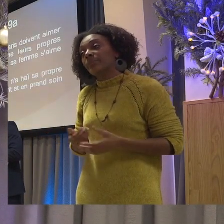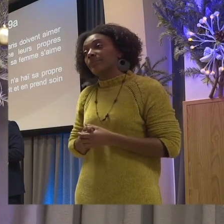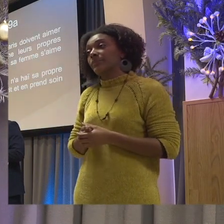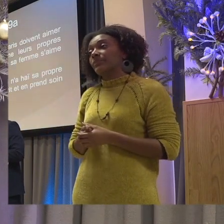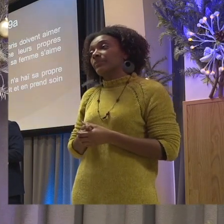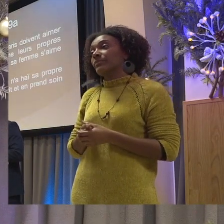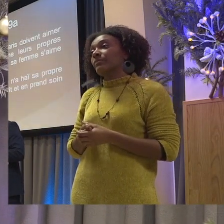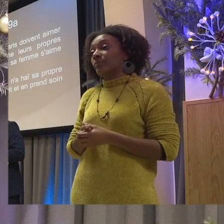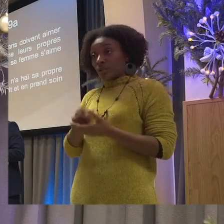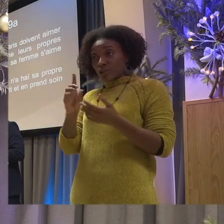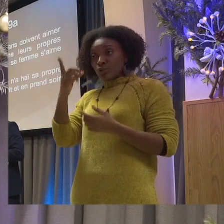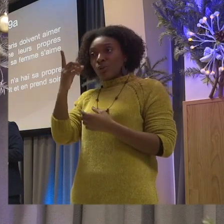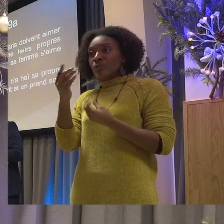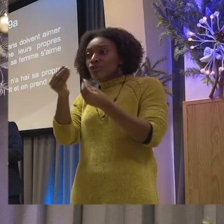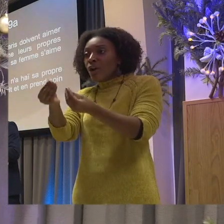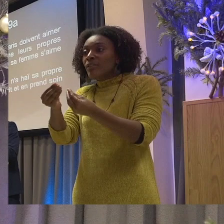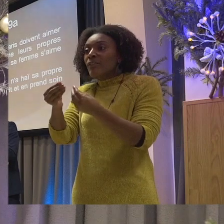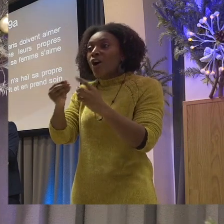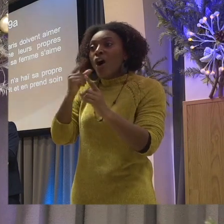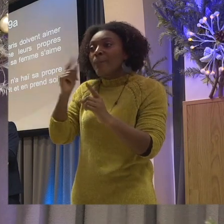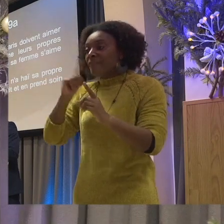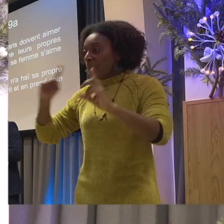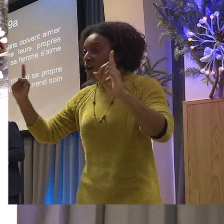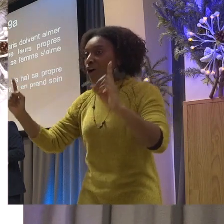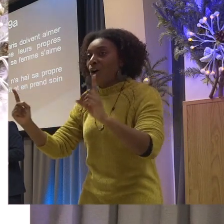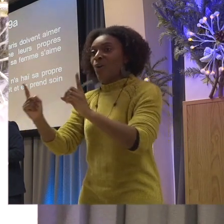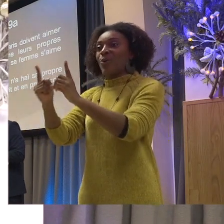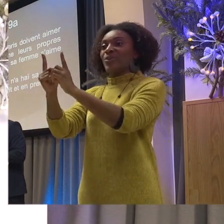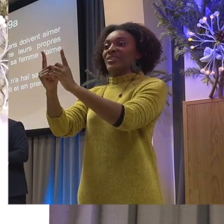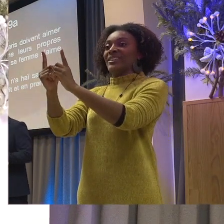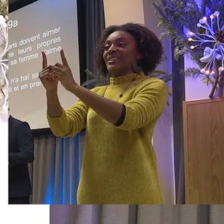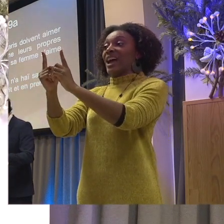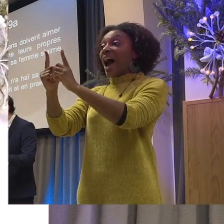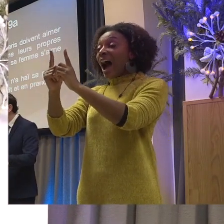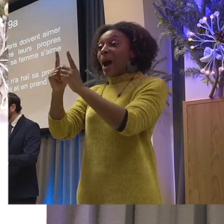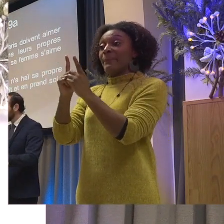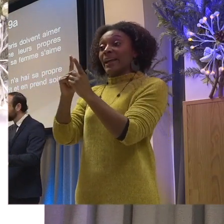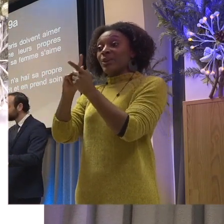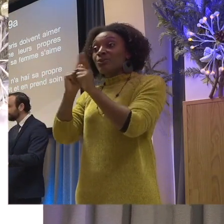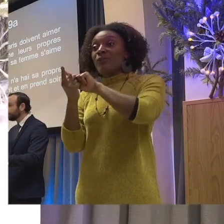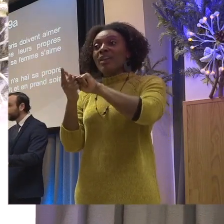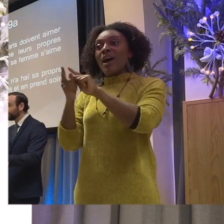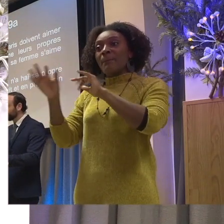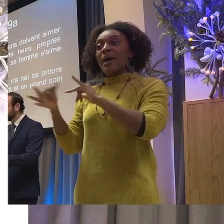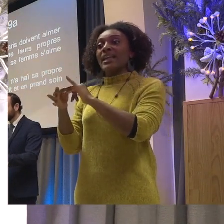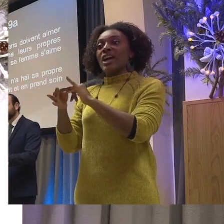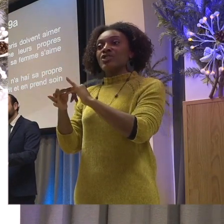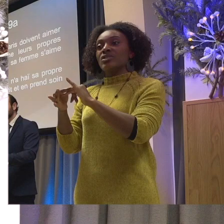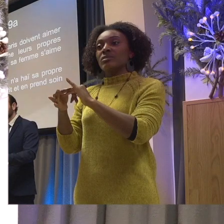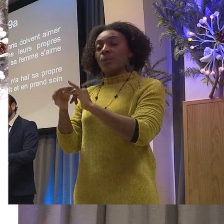t'a fait rencontrer ta femme et tu as fait union avec ta femme devant Dieu pour que ta femme ne manque de